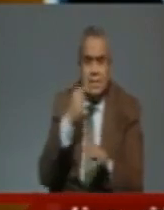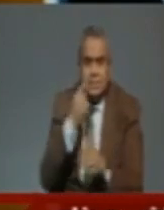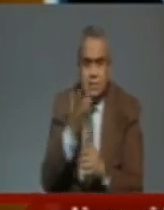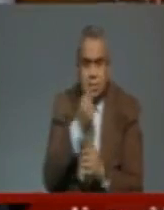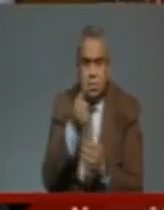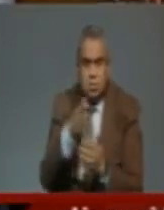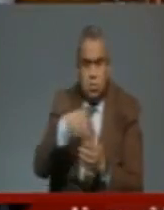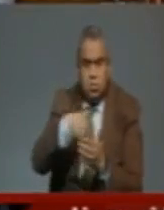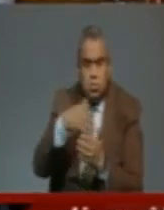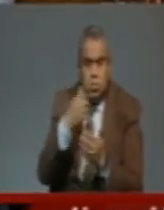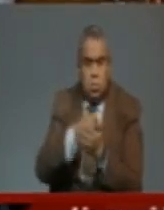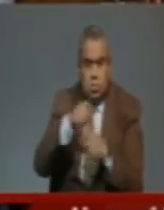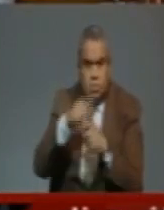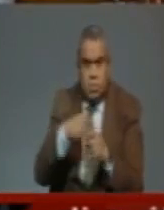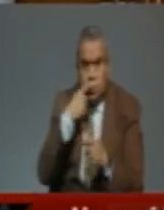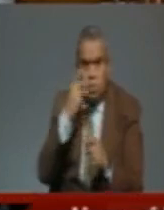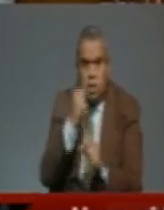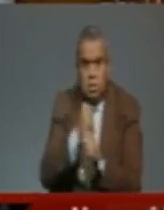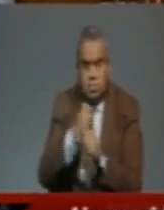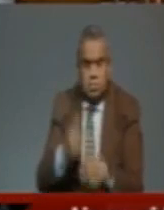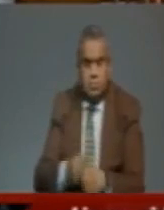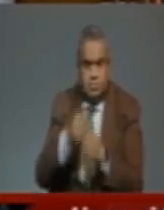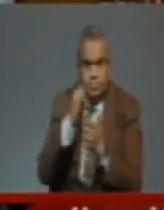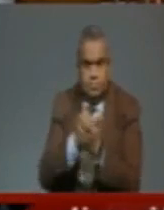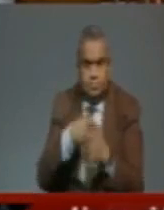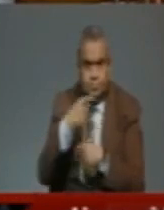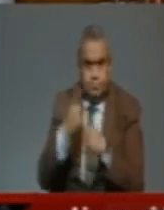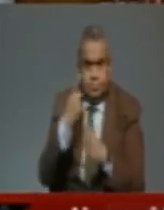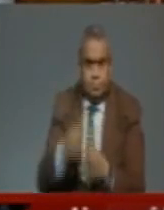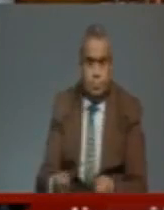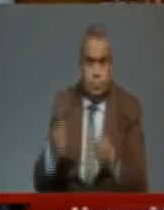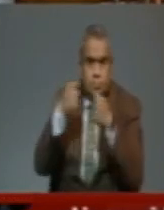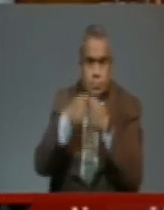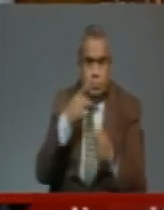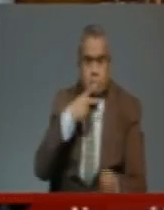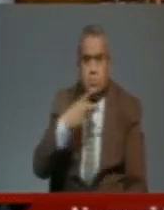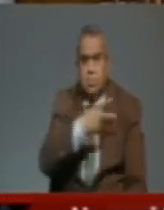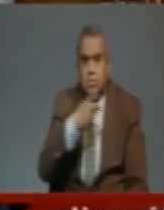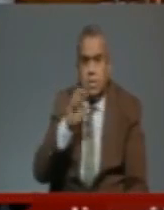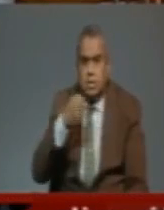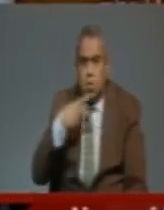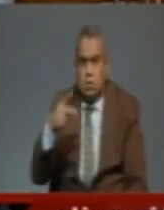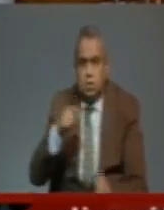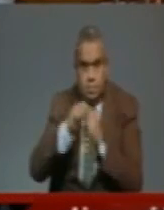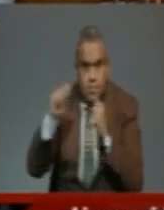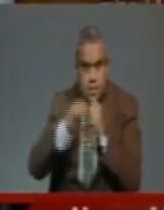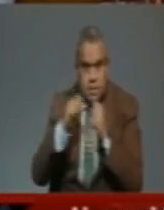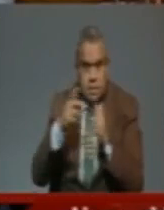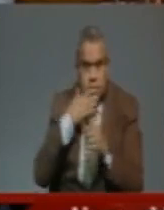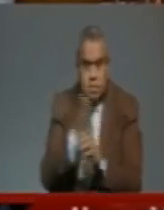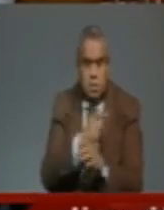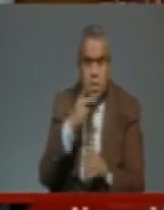للحاويات. جبنا مركب يا فنم جديده طولها 229 متر وعرضها 32.5